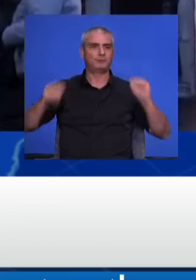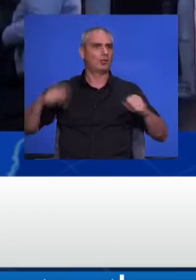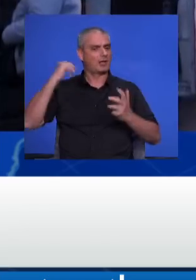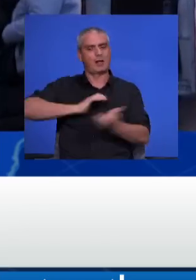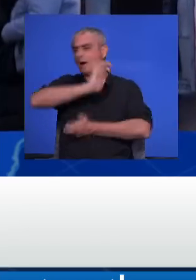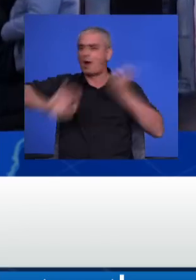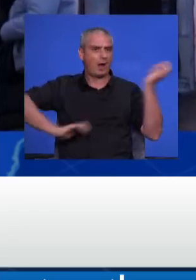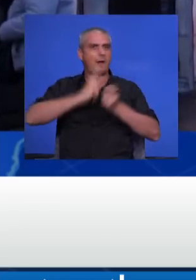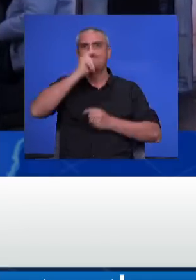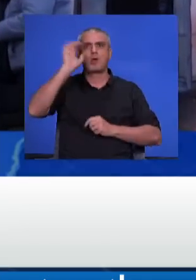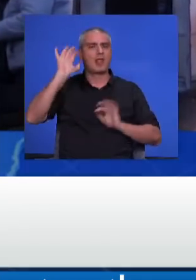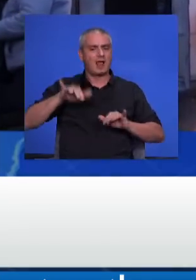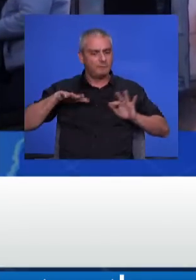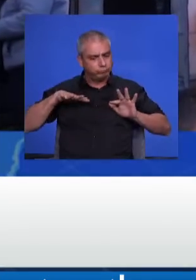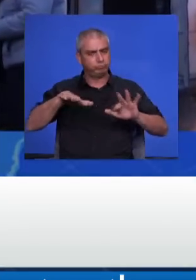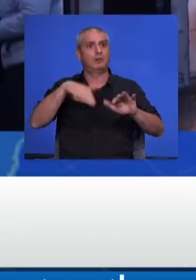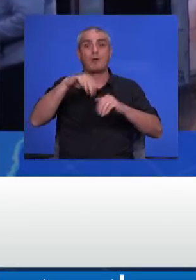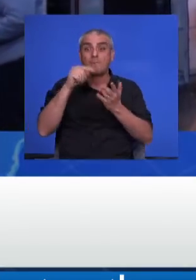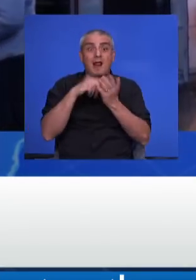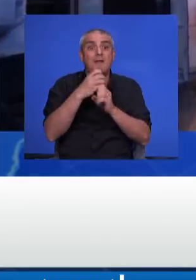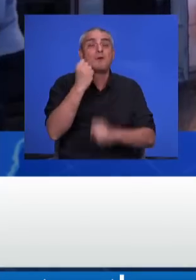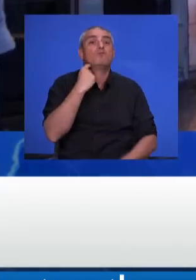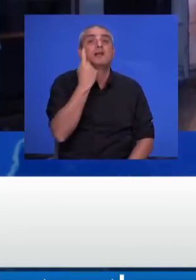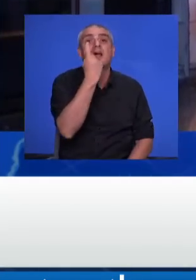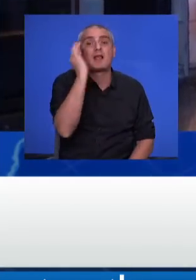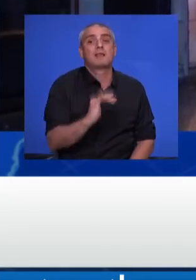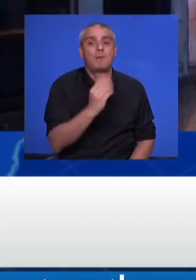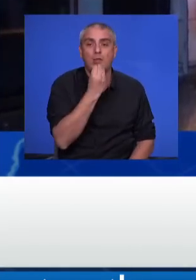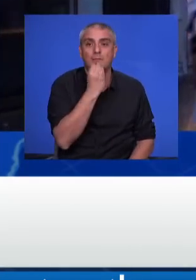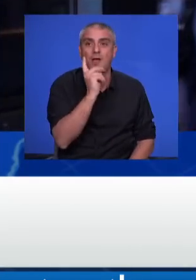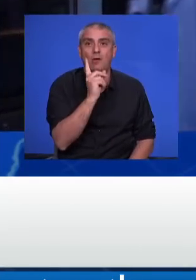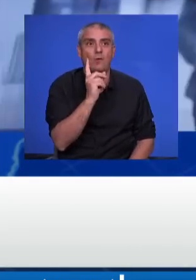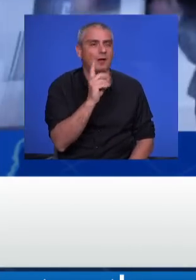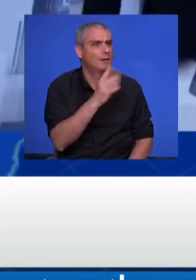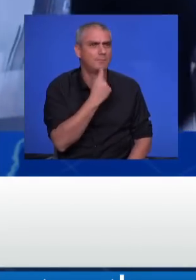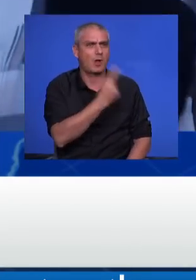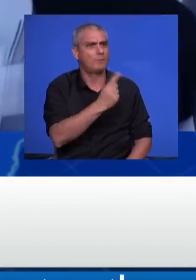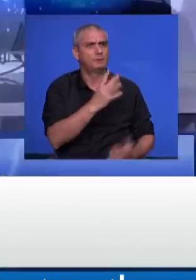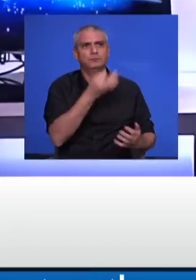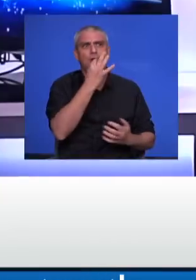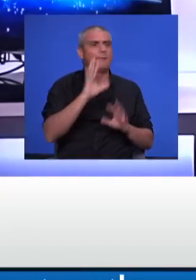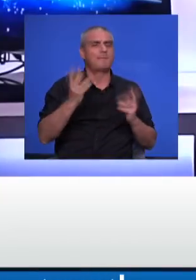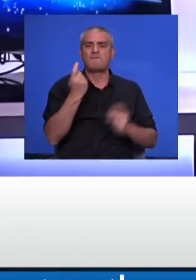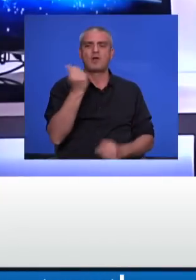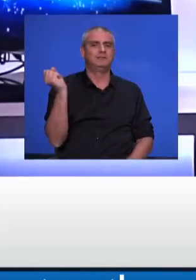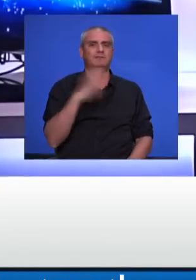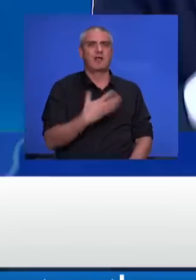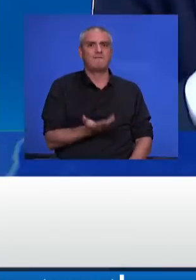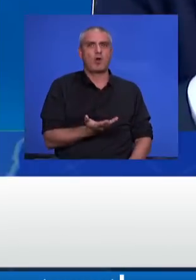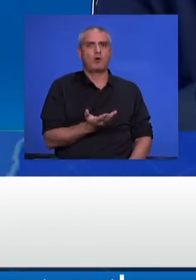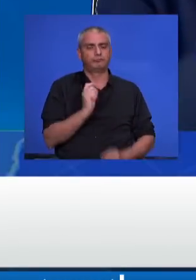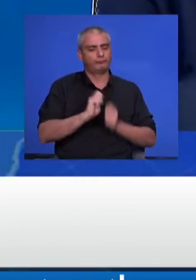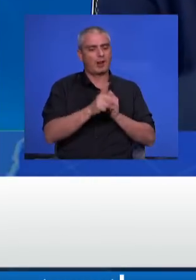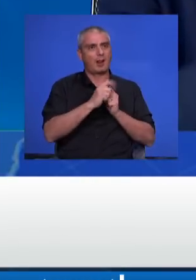מאות אלפים מילאו את הרחובות, על בקבוק יין אחד בארוחה. אבל מה הם אומרים כששואלים אותם מאיפה יגיע הכסף